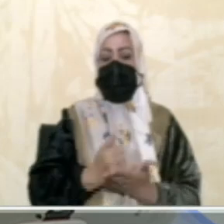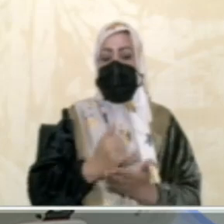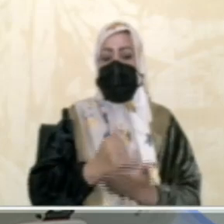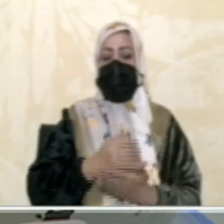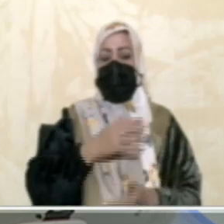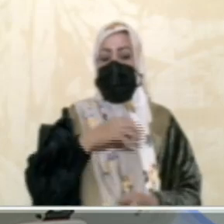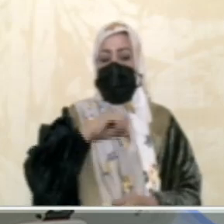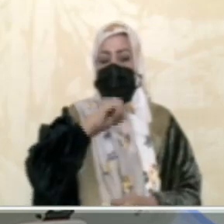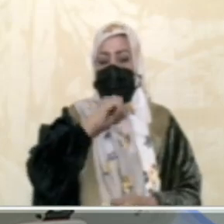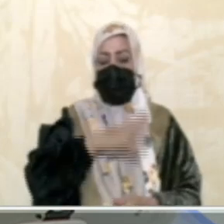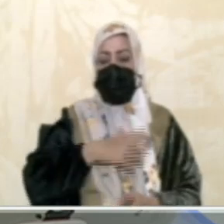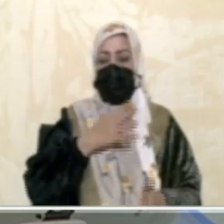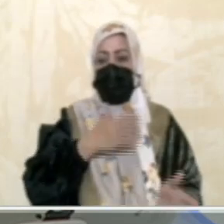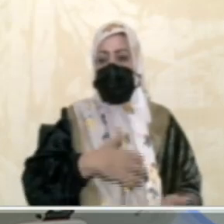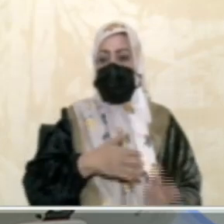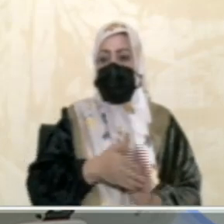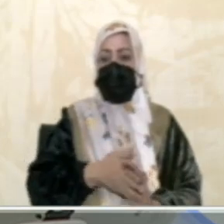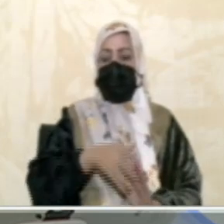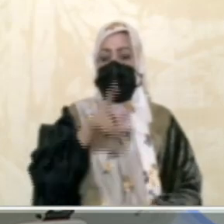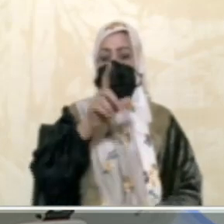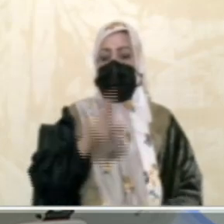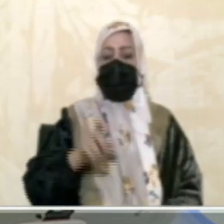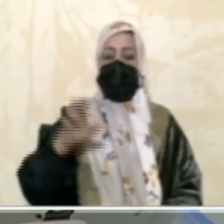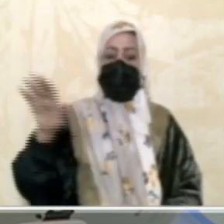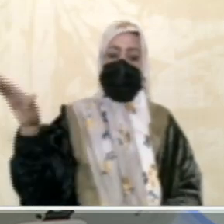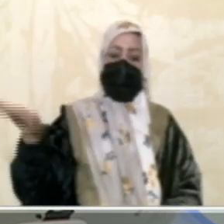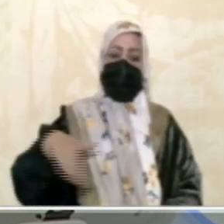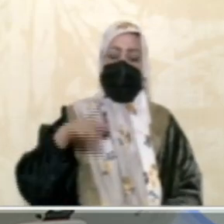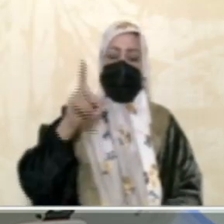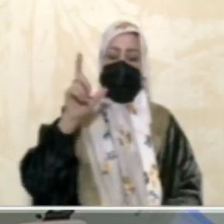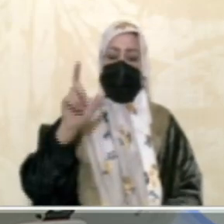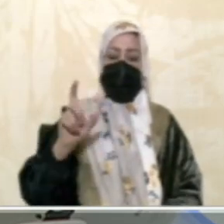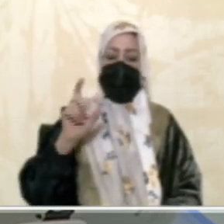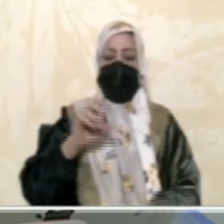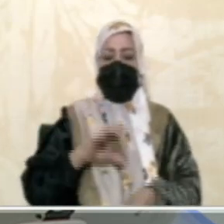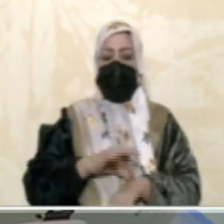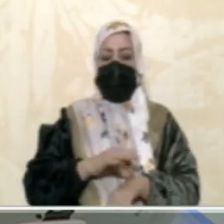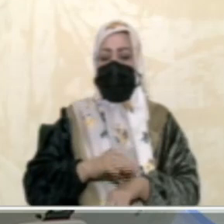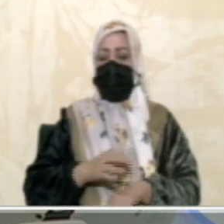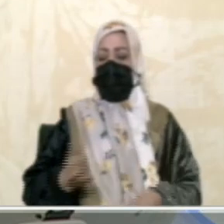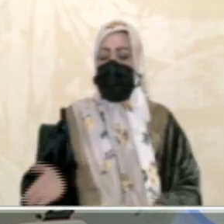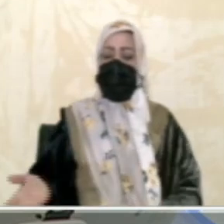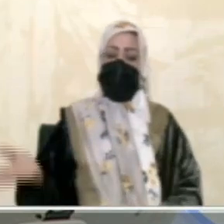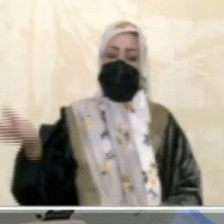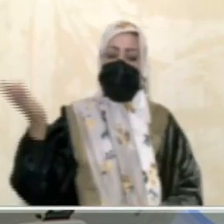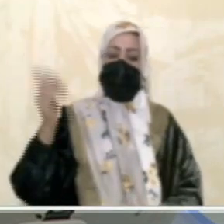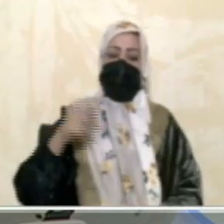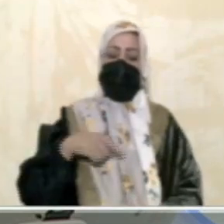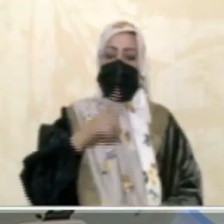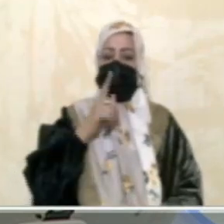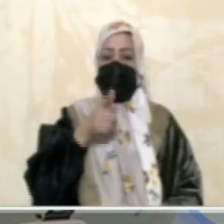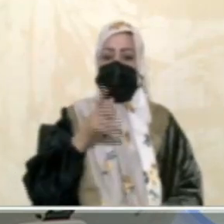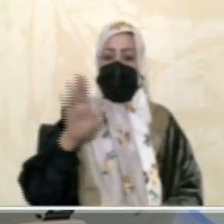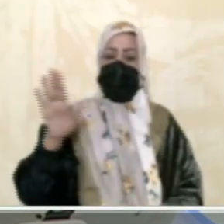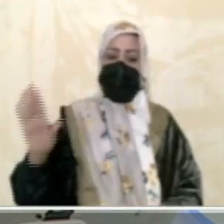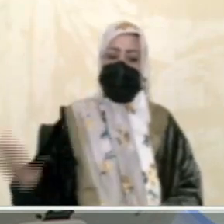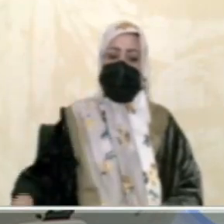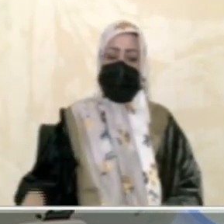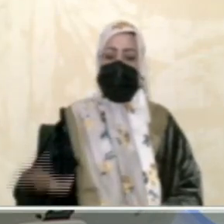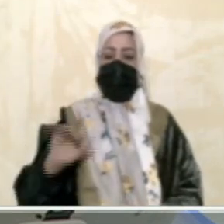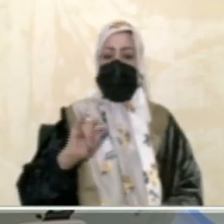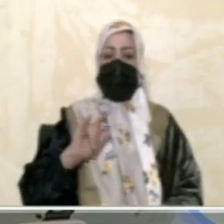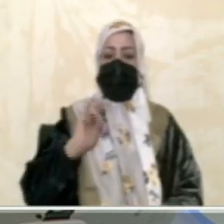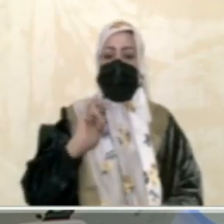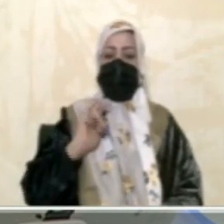فدخل احد الناس فقام للصلاه فقال له اجلس فقد اذيت وانيت فاختلف العلماء